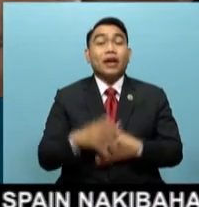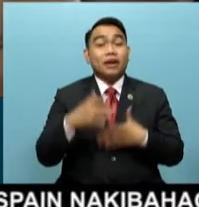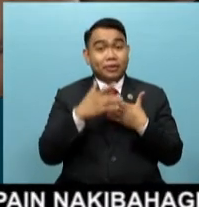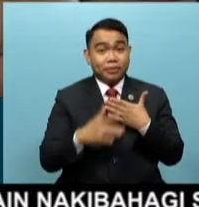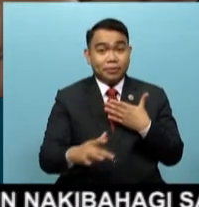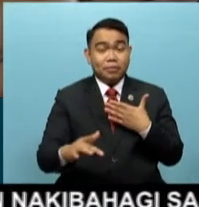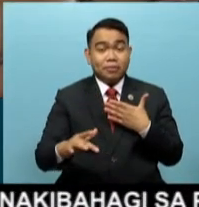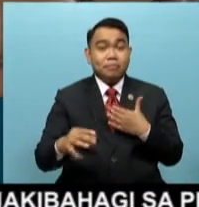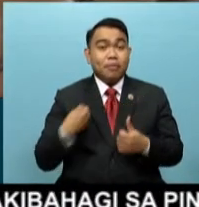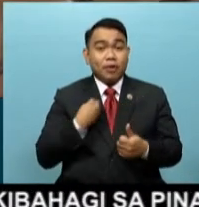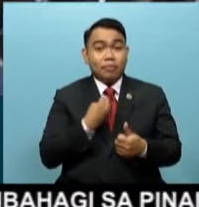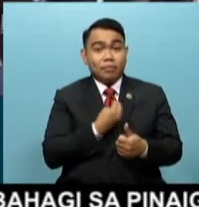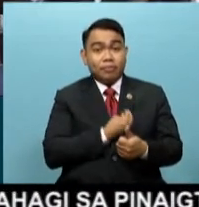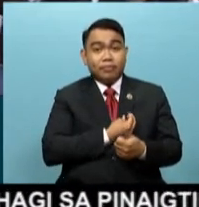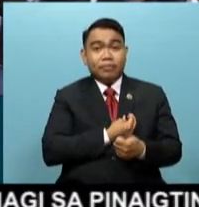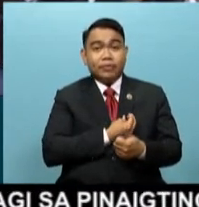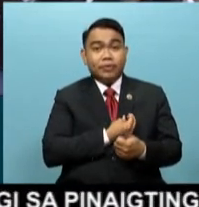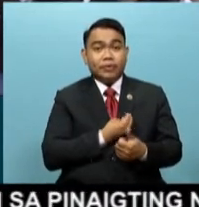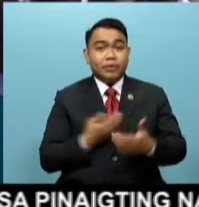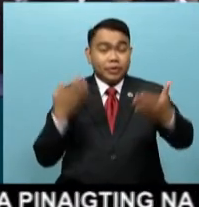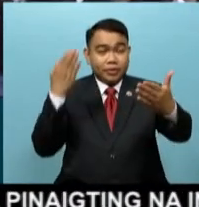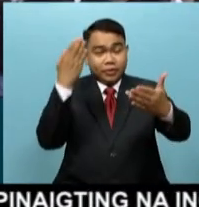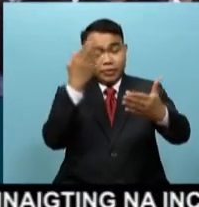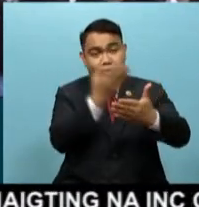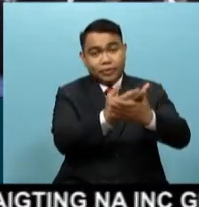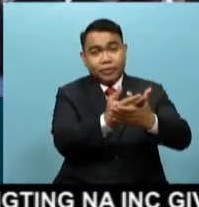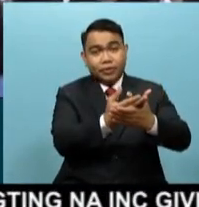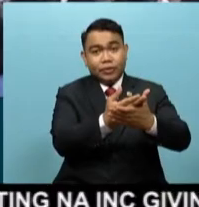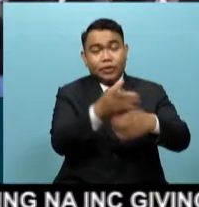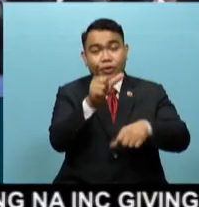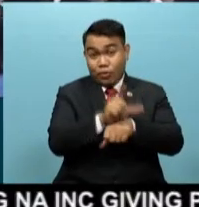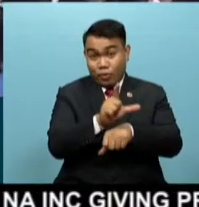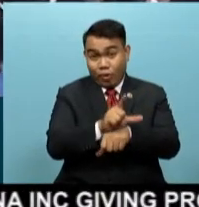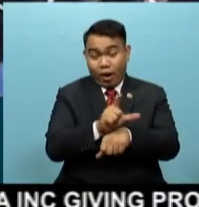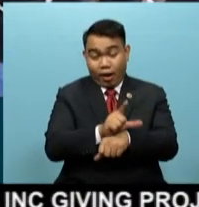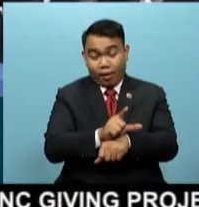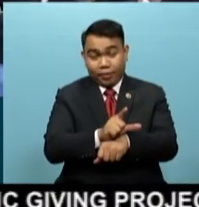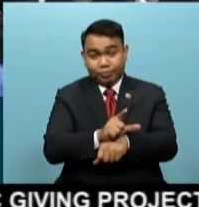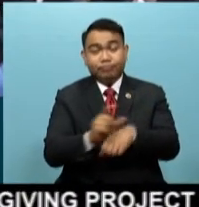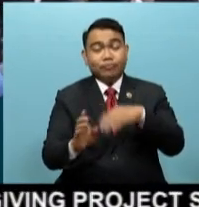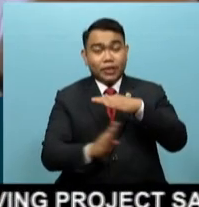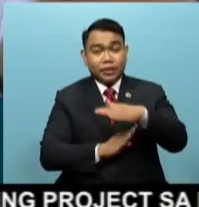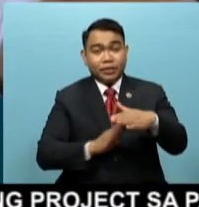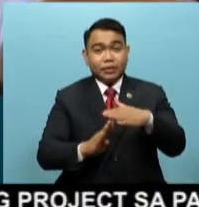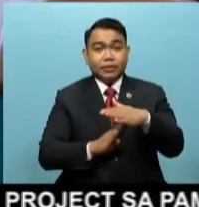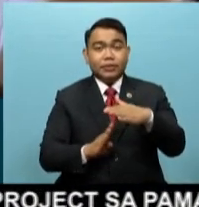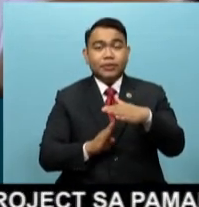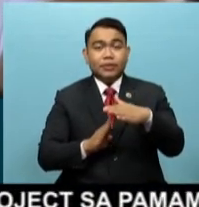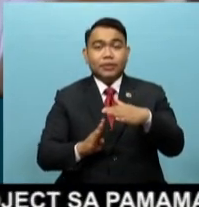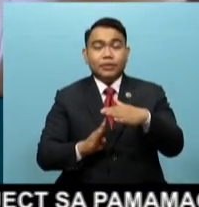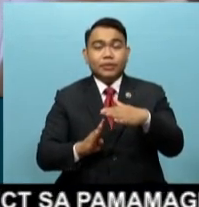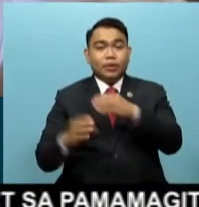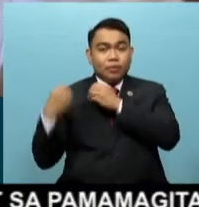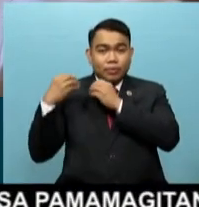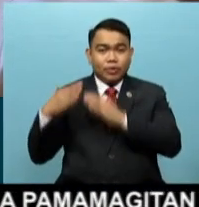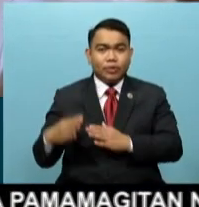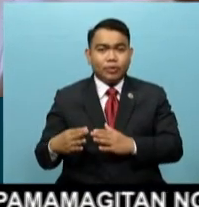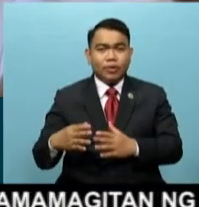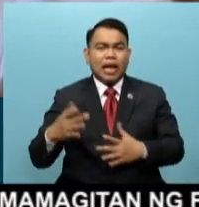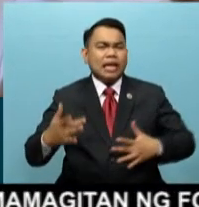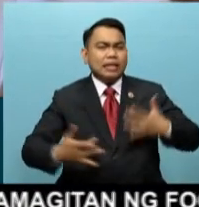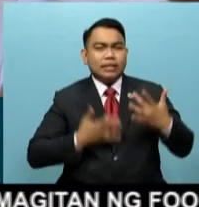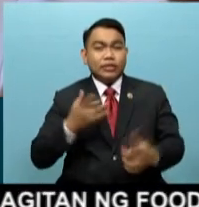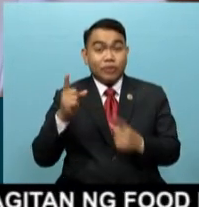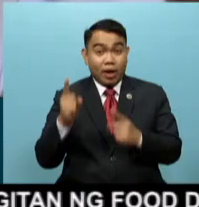ay tinungo na nila ang gusaling sambahan ng lokal ng Valladolid. Ayon sa kanila, lagi nilang kinasasabikan ang ganitong